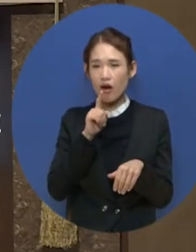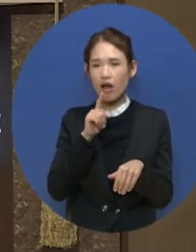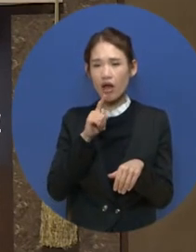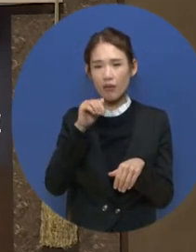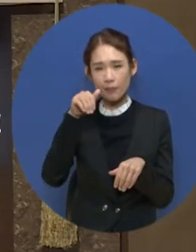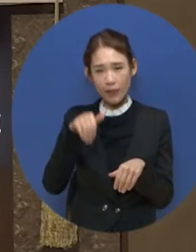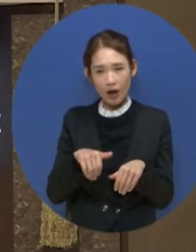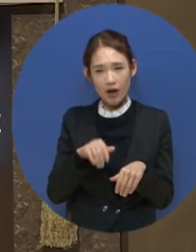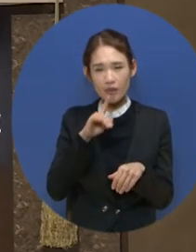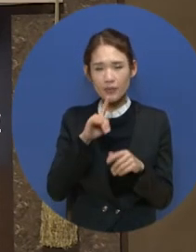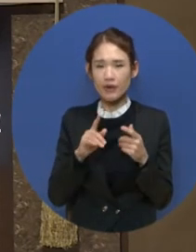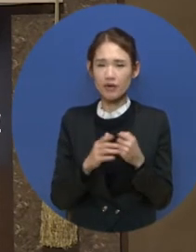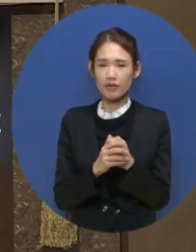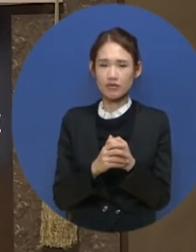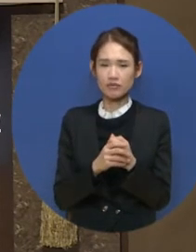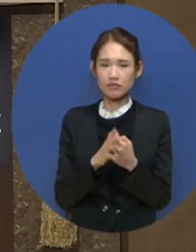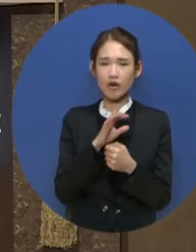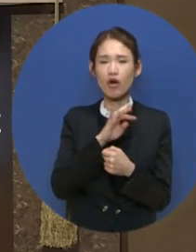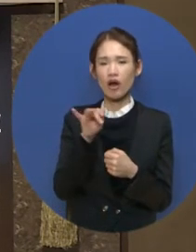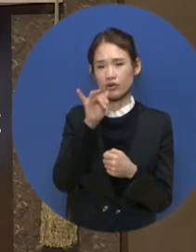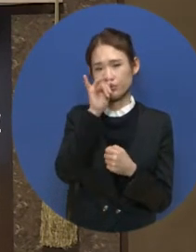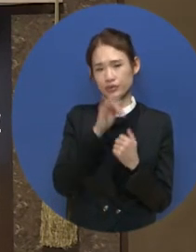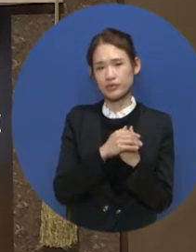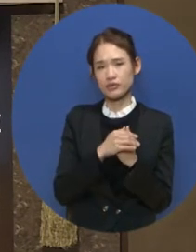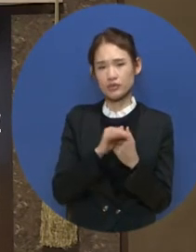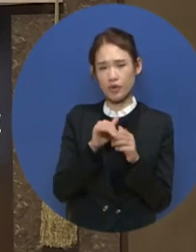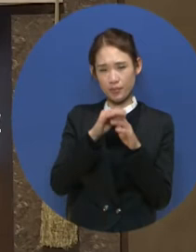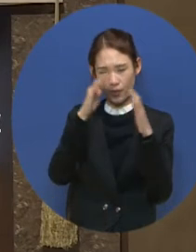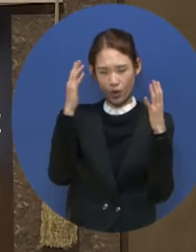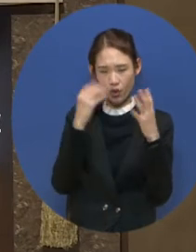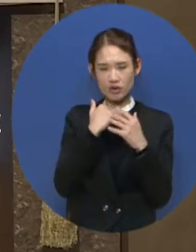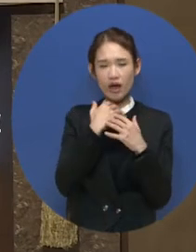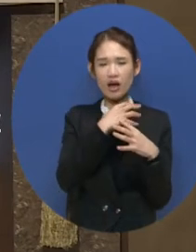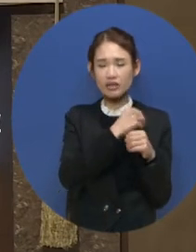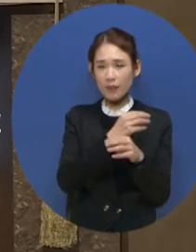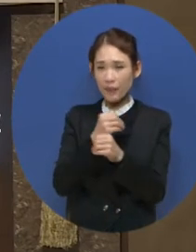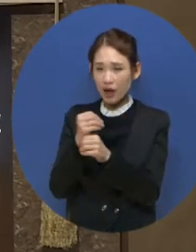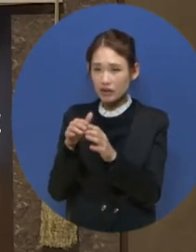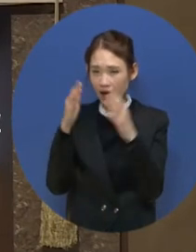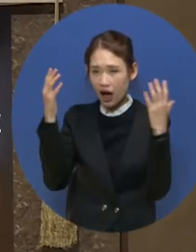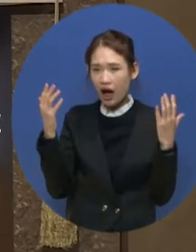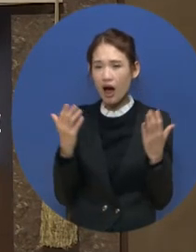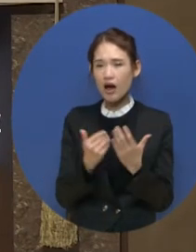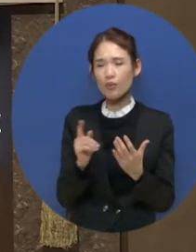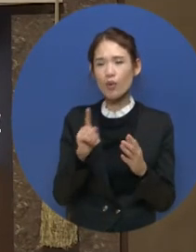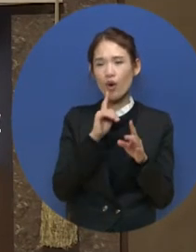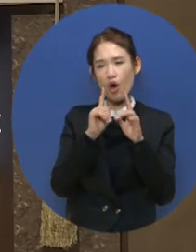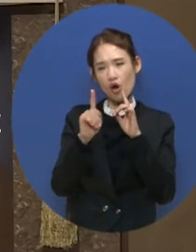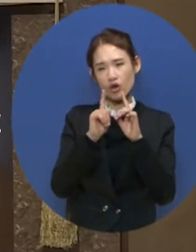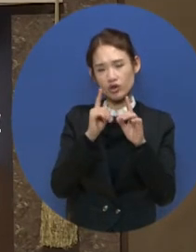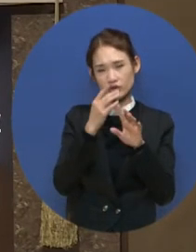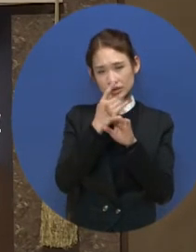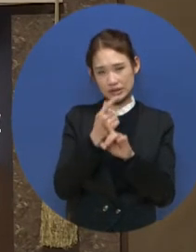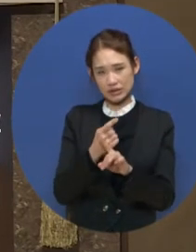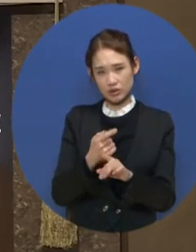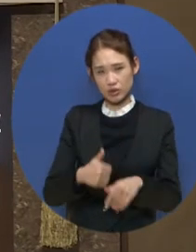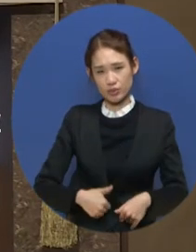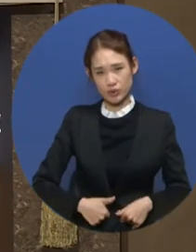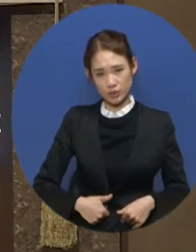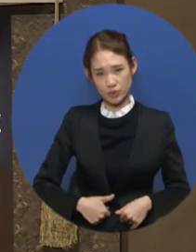있어요 그래서 이제는 전생에 에 걸쳐서 언어치료 에 대해서 이렇게 필요가 아이 키